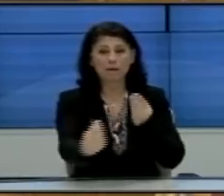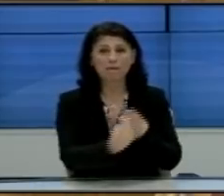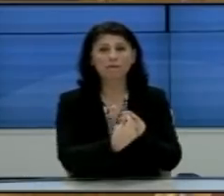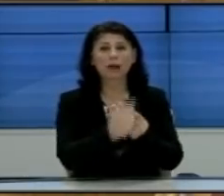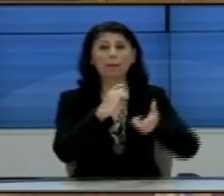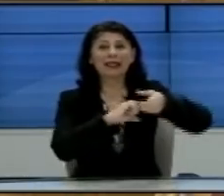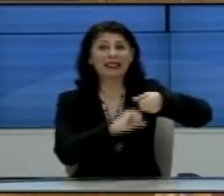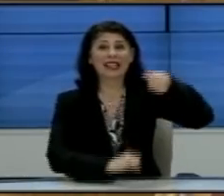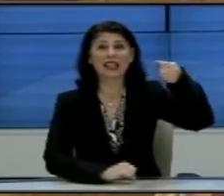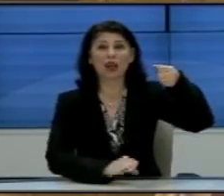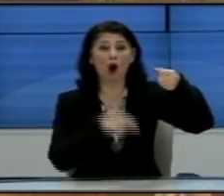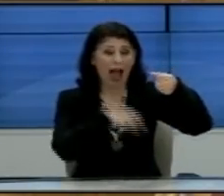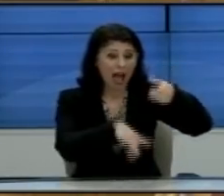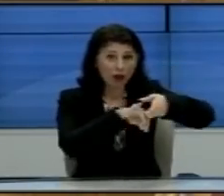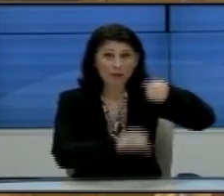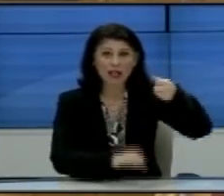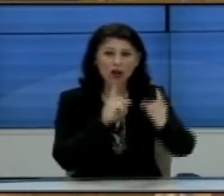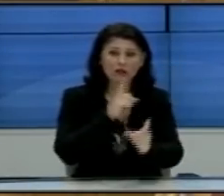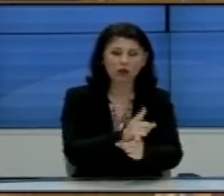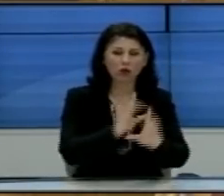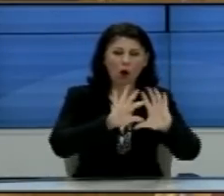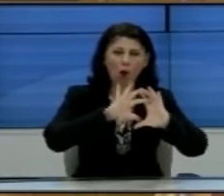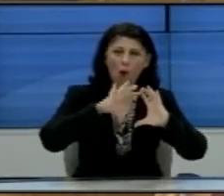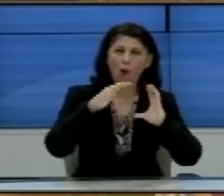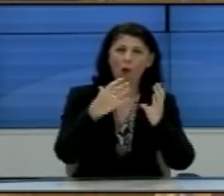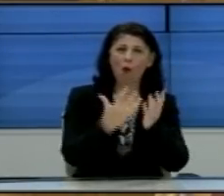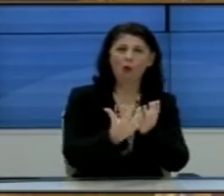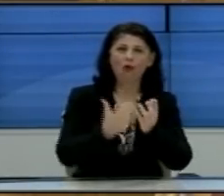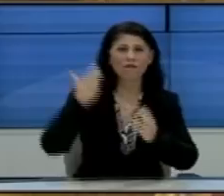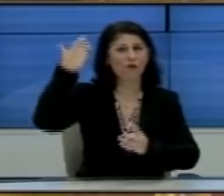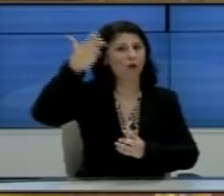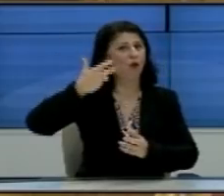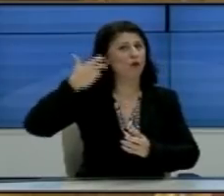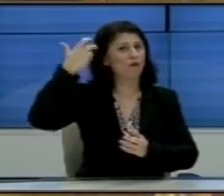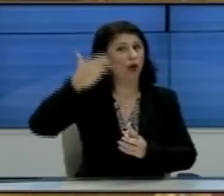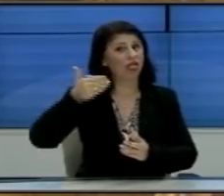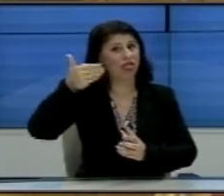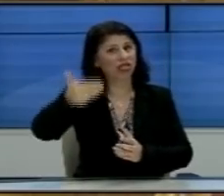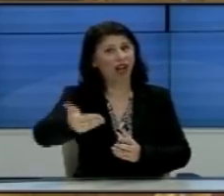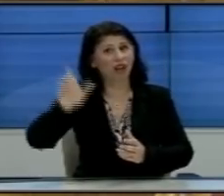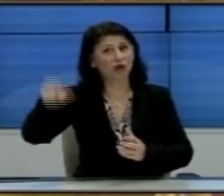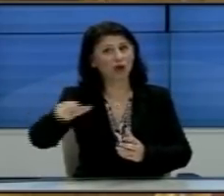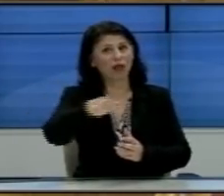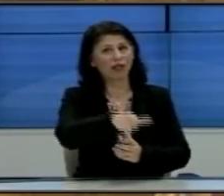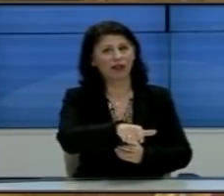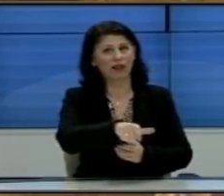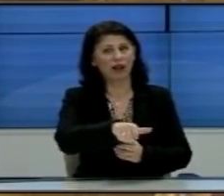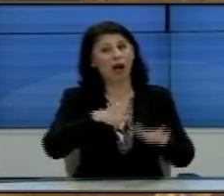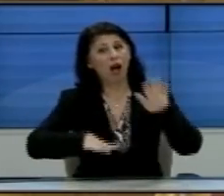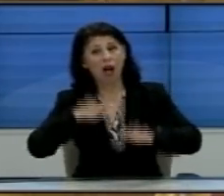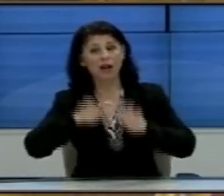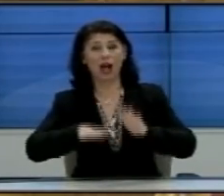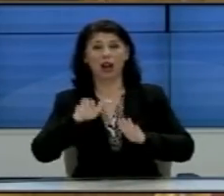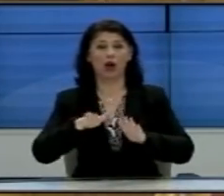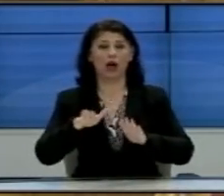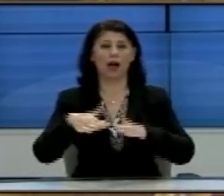ένα πτυχίο που θα μορφώνει ολόπλευρα, θα προετοιμάζει αυριανούς επιστήμονες. Αυτή η